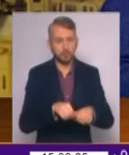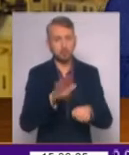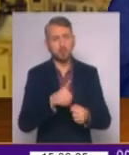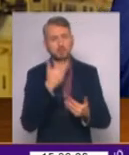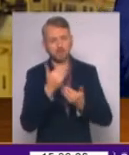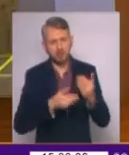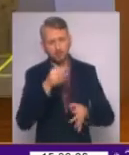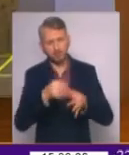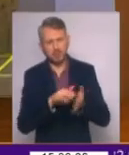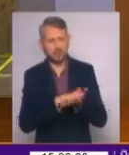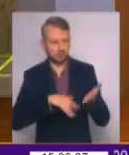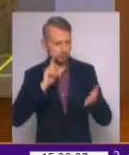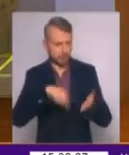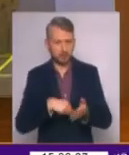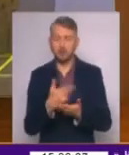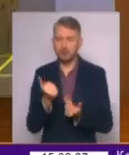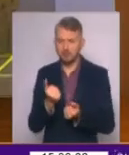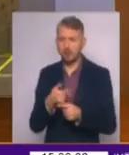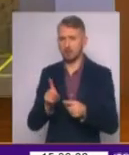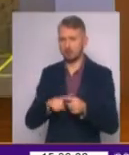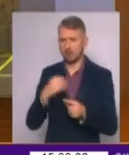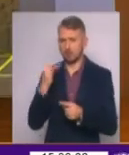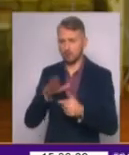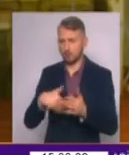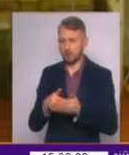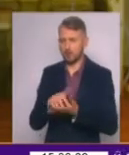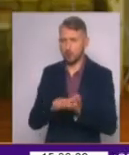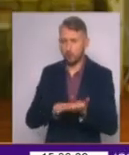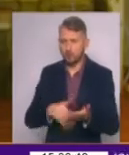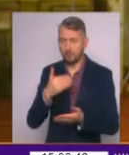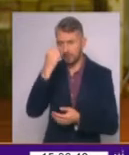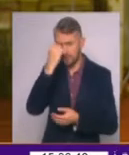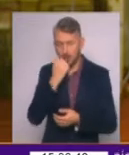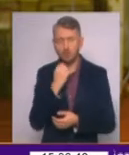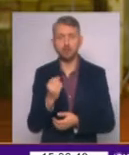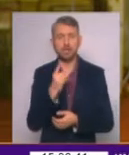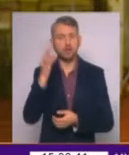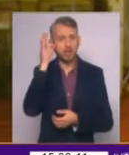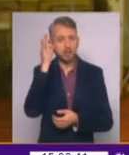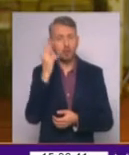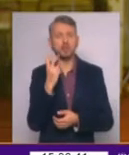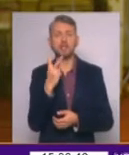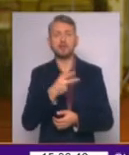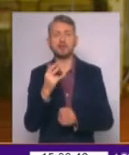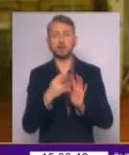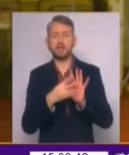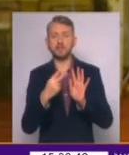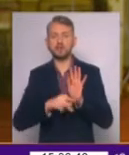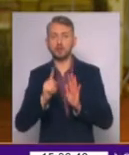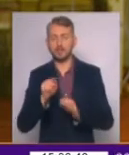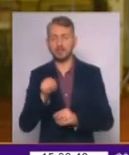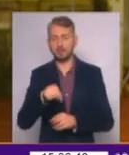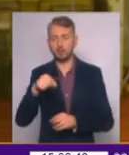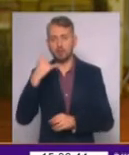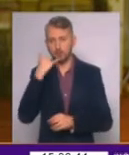вже знаєте, там продовження. Абсолютно, історії. Так. Ця історія досі продовжується. Пане Олеже, вам дуже дякую. Я ще раз нагадаю, 223-0081, саме за цим